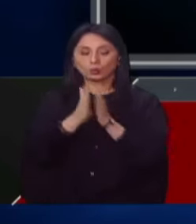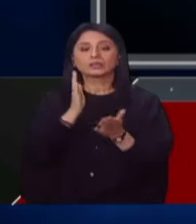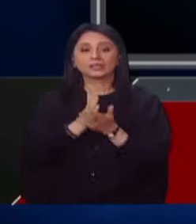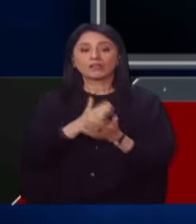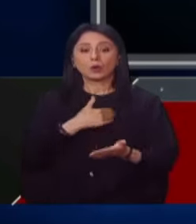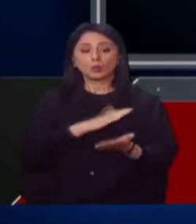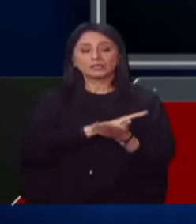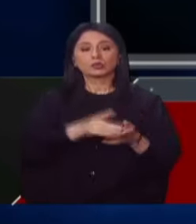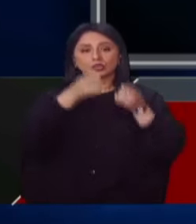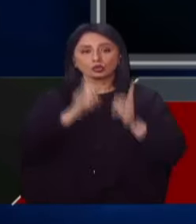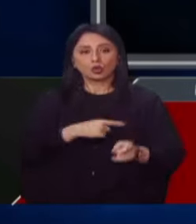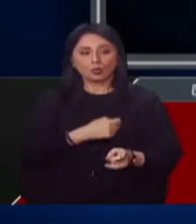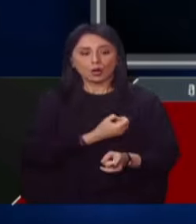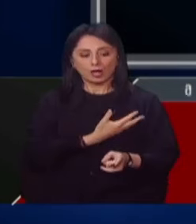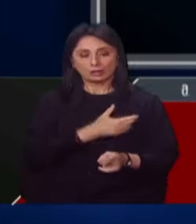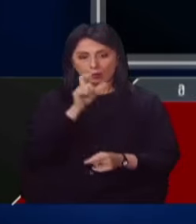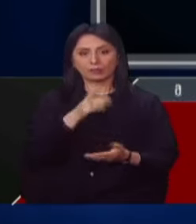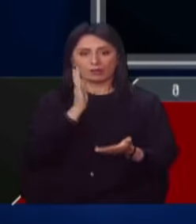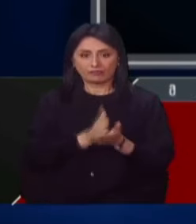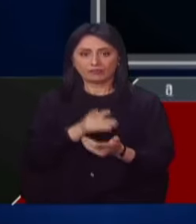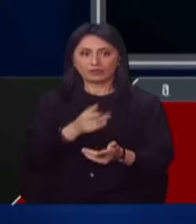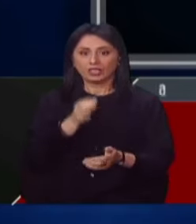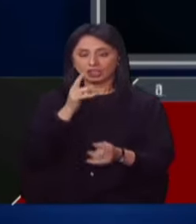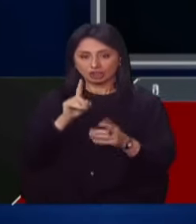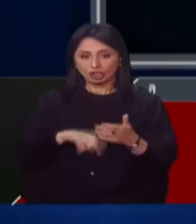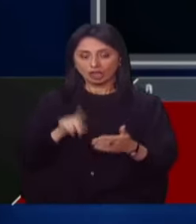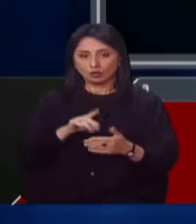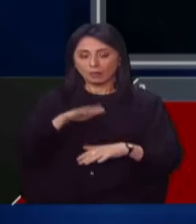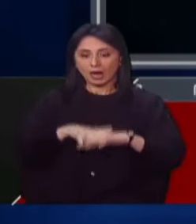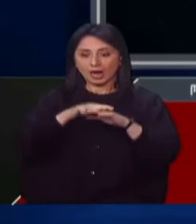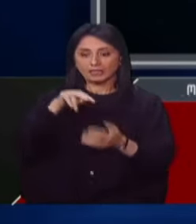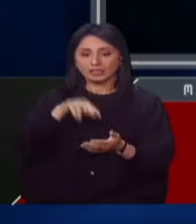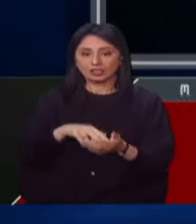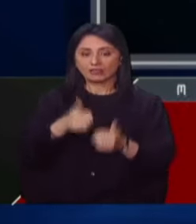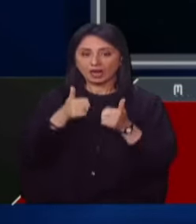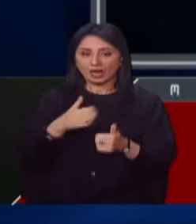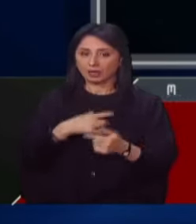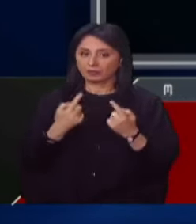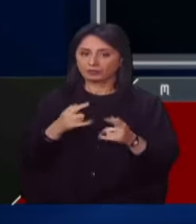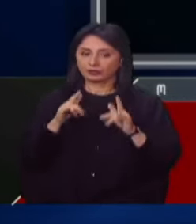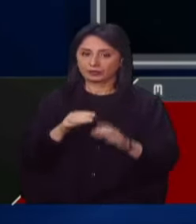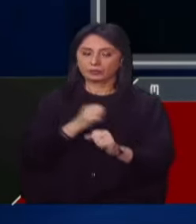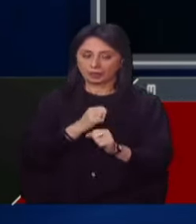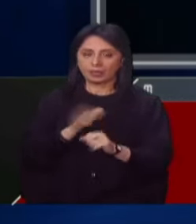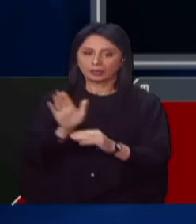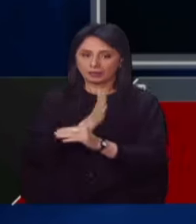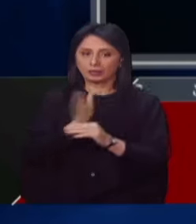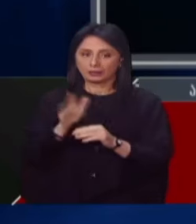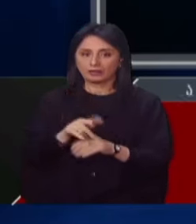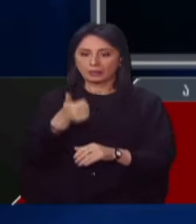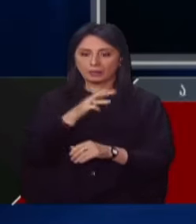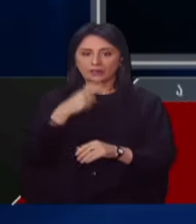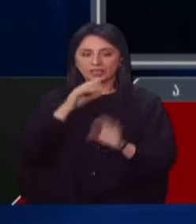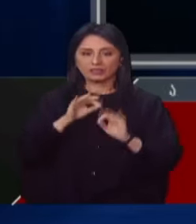იმყოფებიან გულწრფელი და გულანთებული ახალგაზრდებიც, რომლებსაც ჯერათ რომ აქციაზე დგომით კარგ და მნიშვნელოვან საქმეს აკეთებენ. პრემიერი